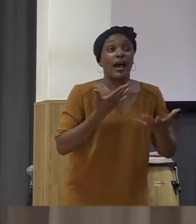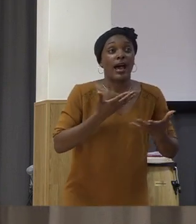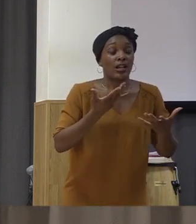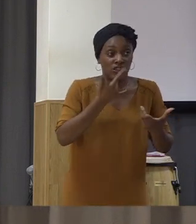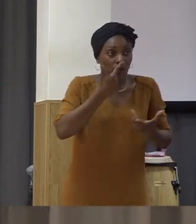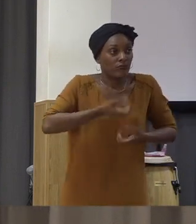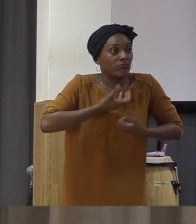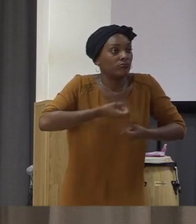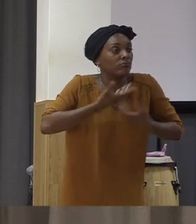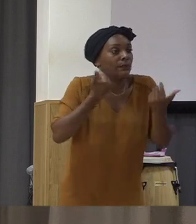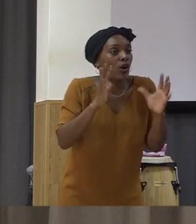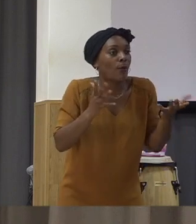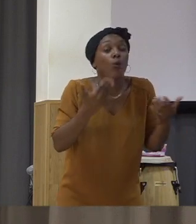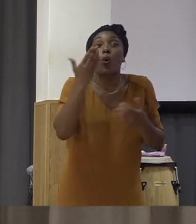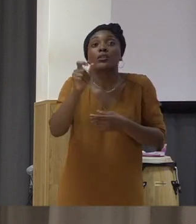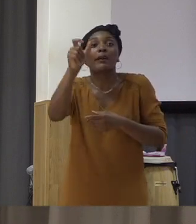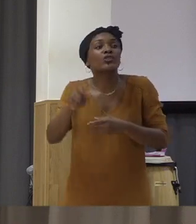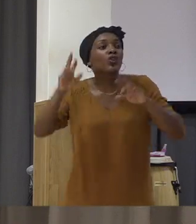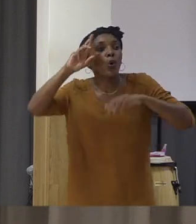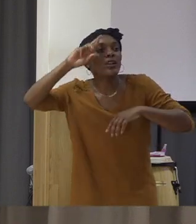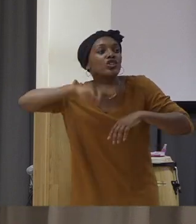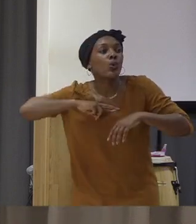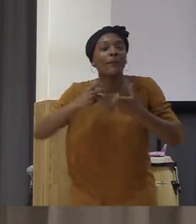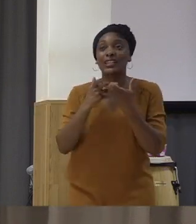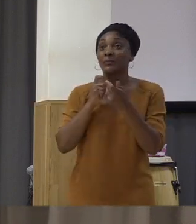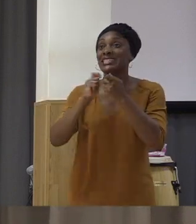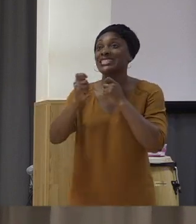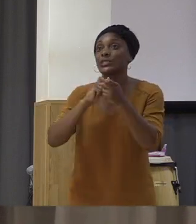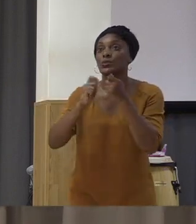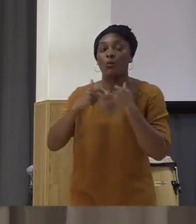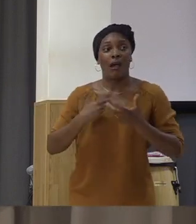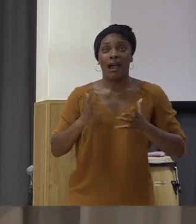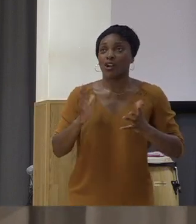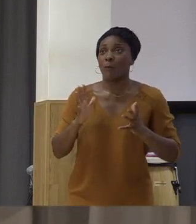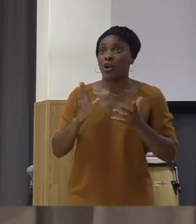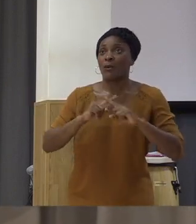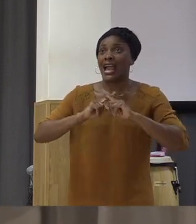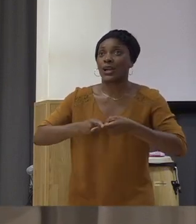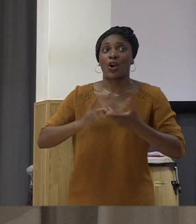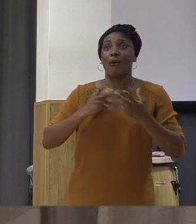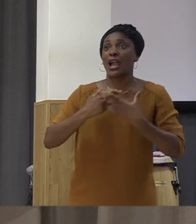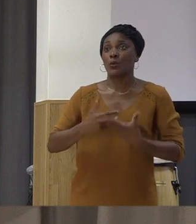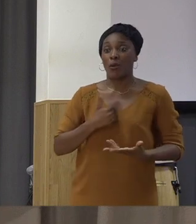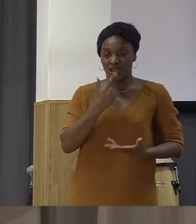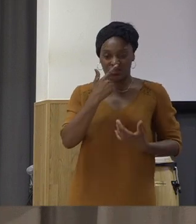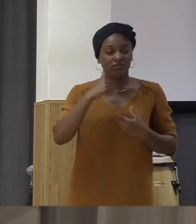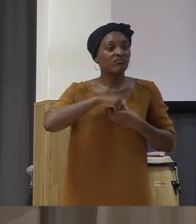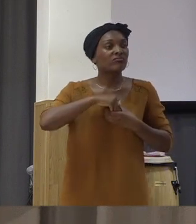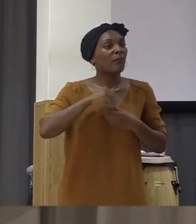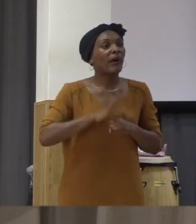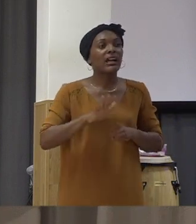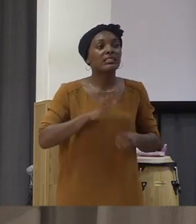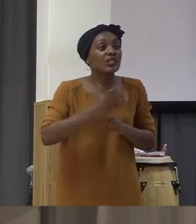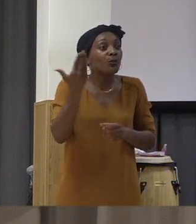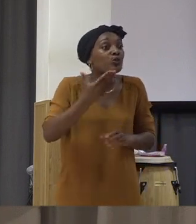qui était d'une autre religion, qui pensait autre chose, comment allais-je pouvoir argumenter? J'avais besoin